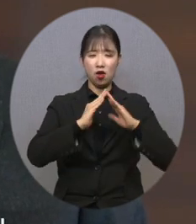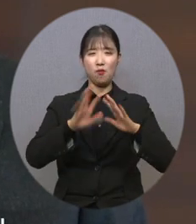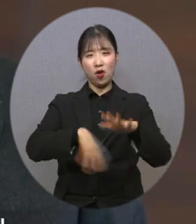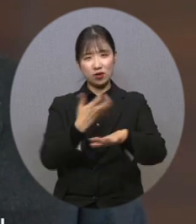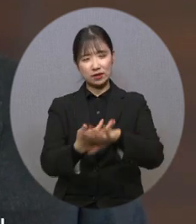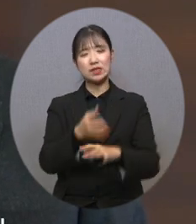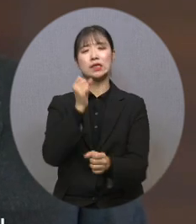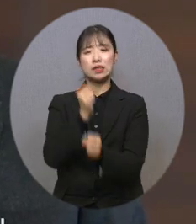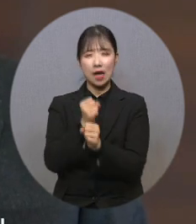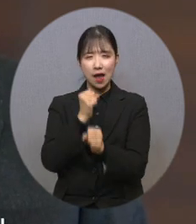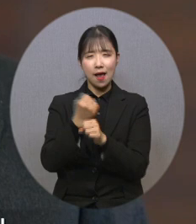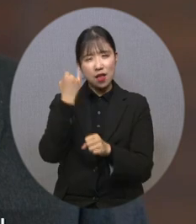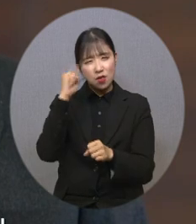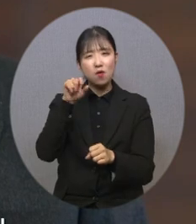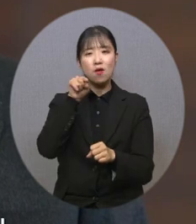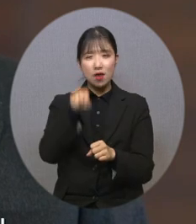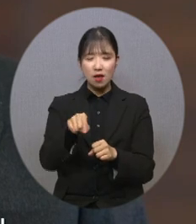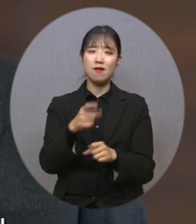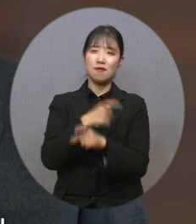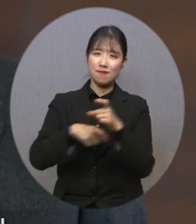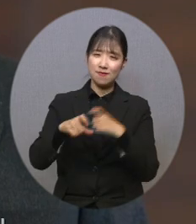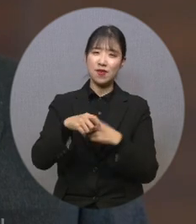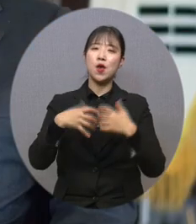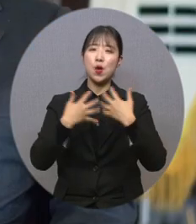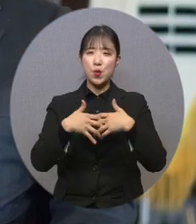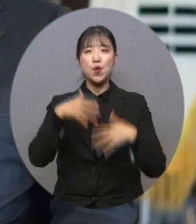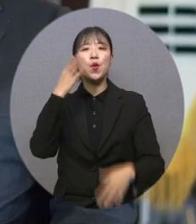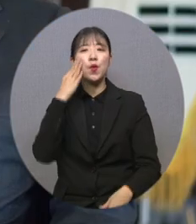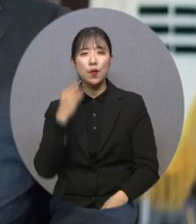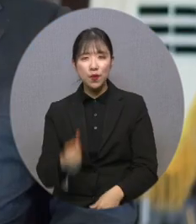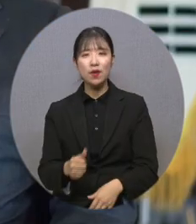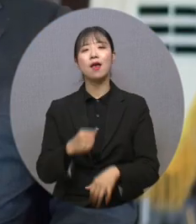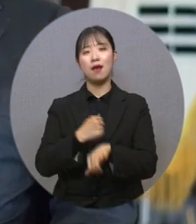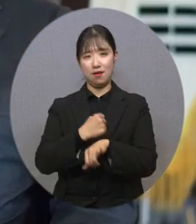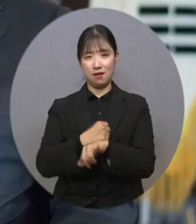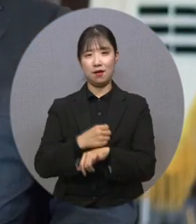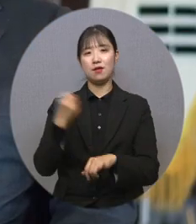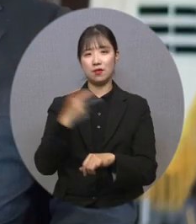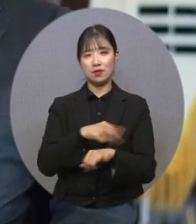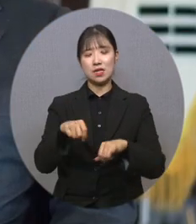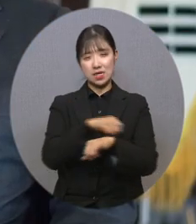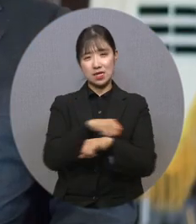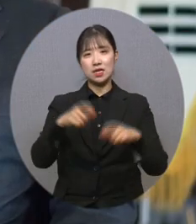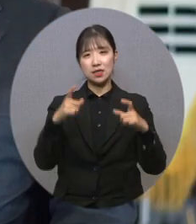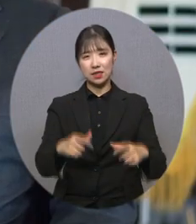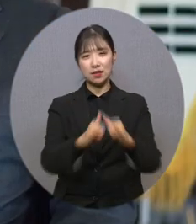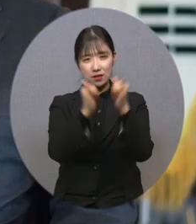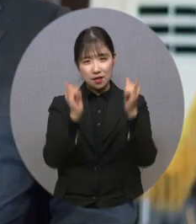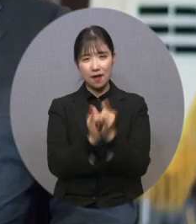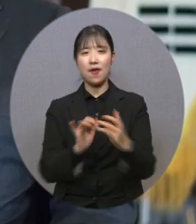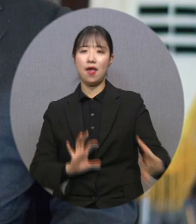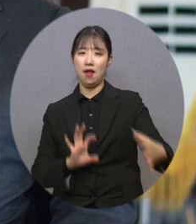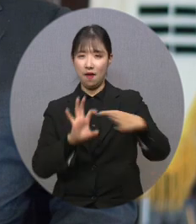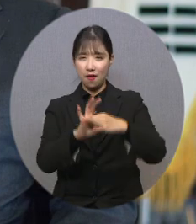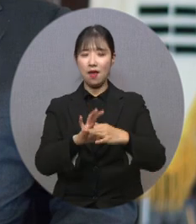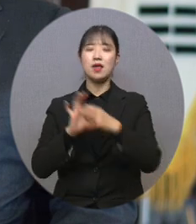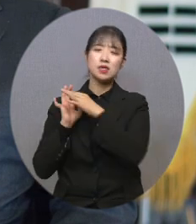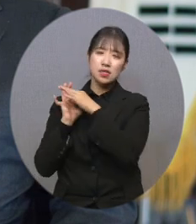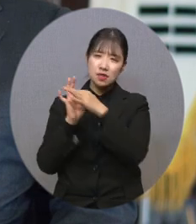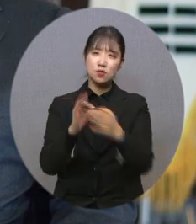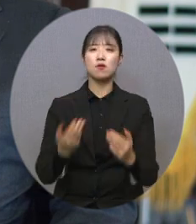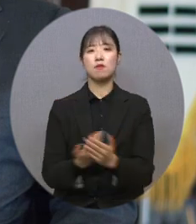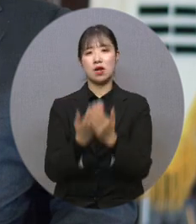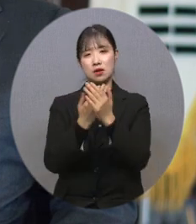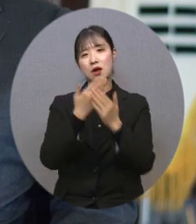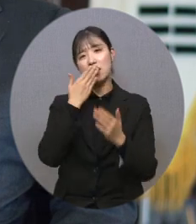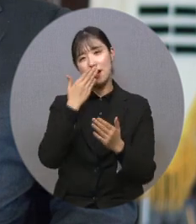같은 새로운 화두에 유연하게 대응하는 대학. 특히 지역사회와의 연계로 지속적인